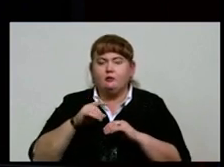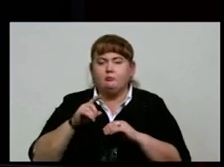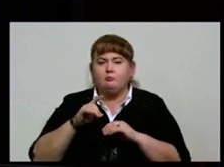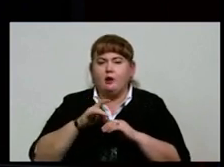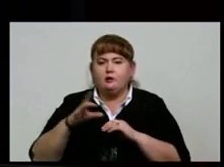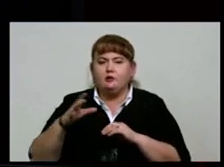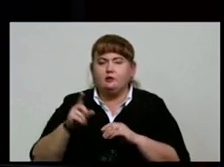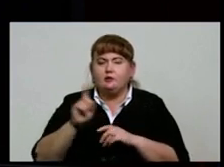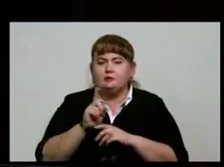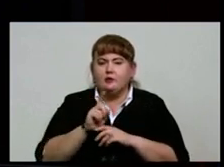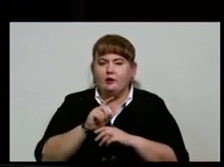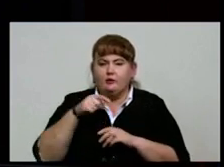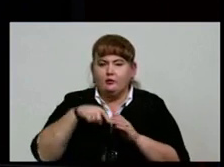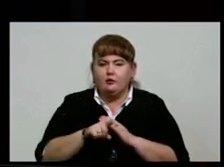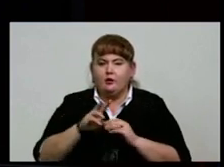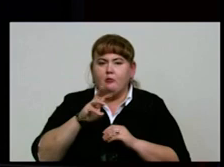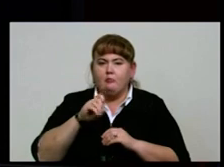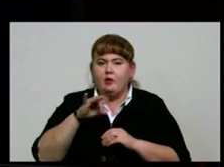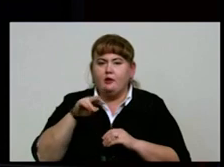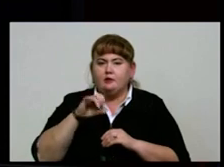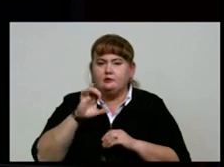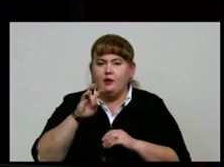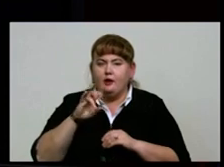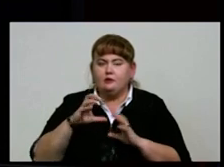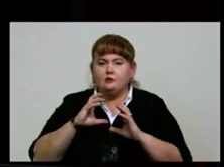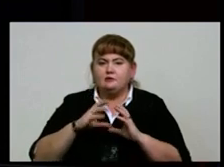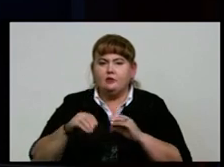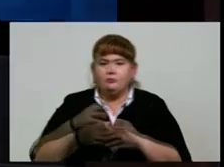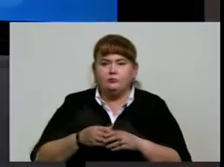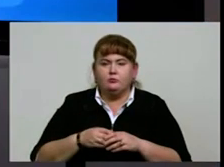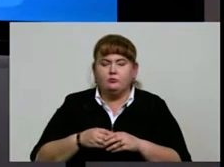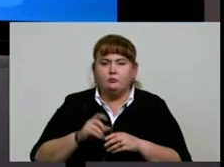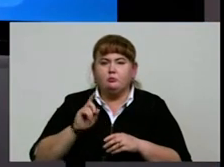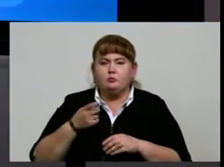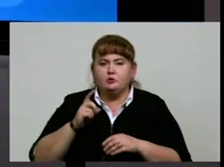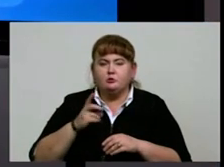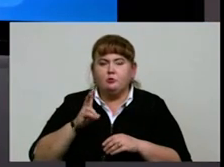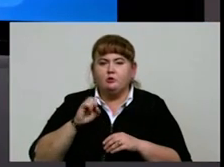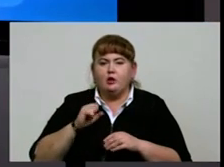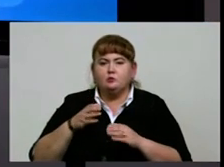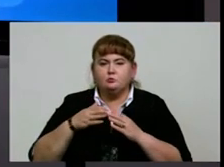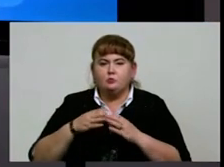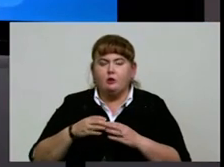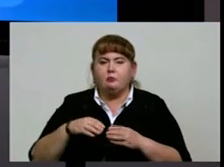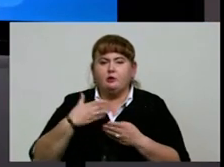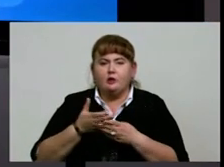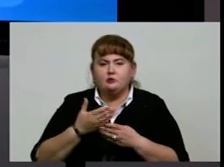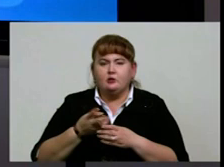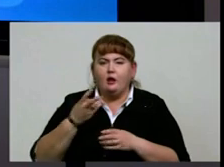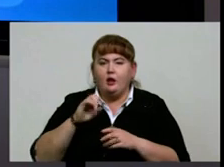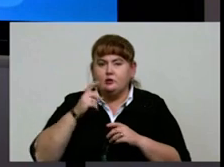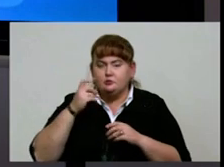в плоскости магнитного меридиана Земли? И второй вопрос: почему на судах, предназначенных